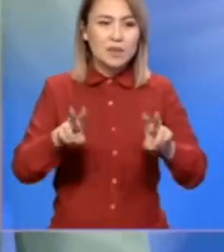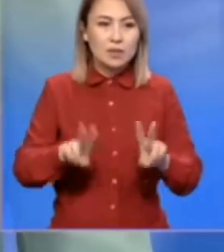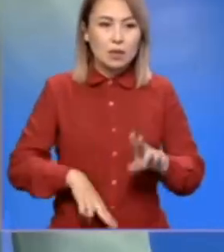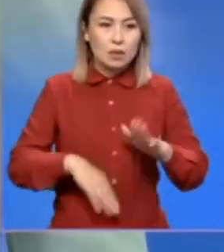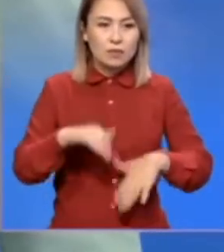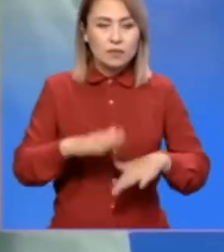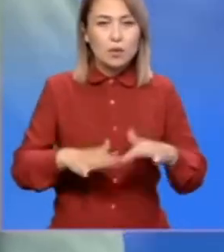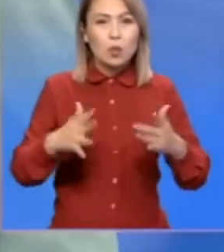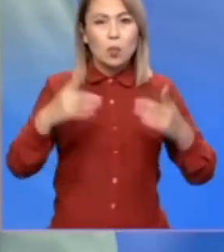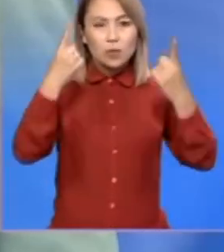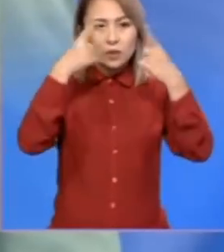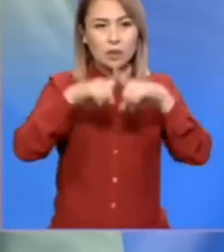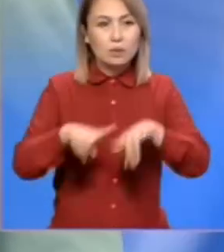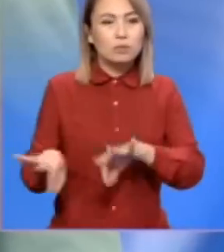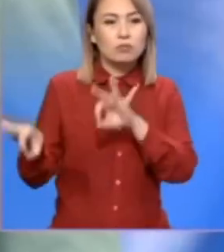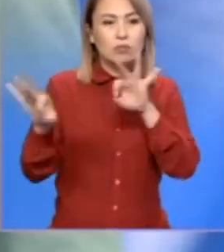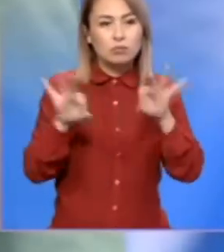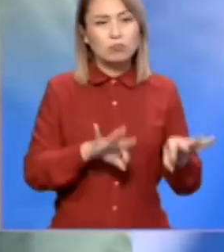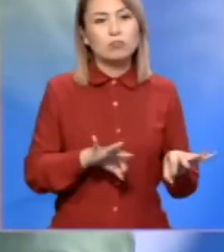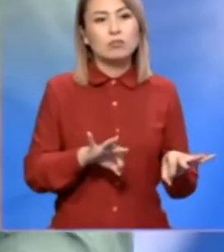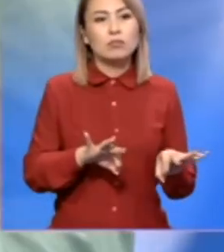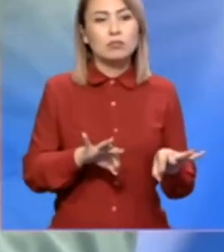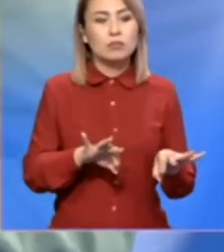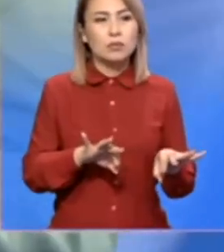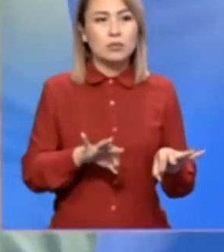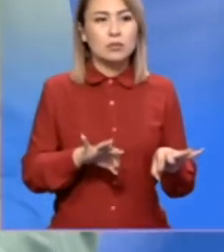қаншама техникалық жаңағы